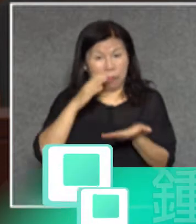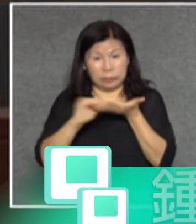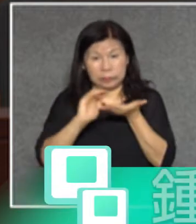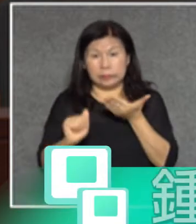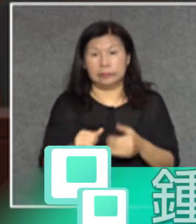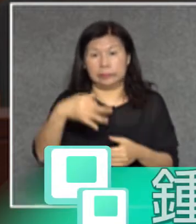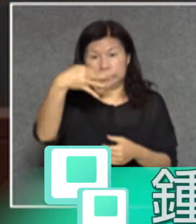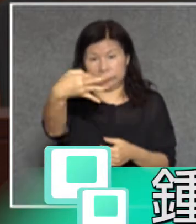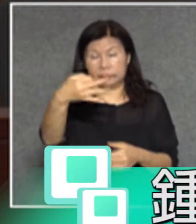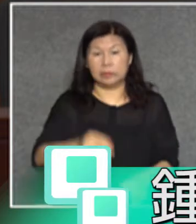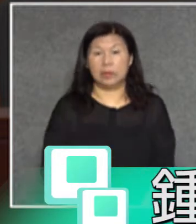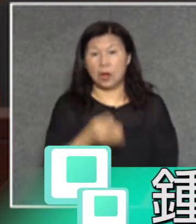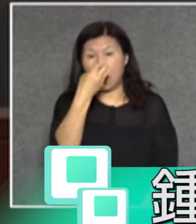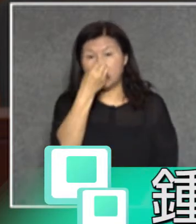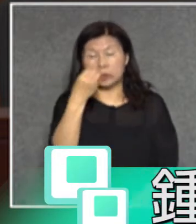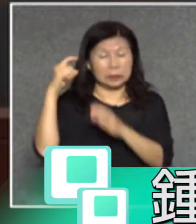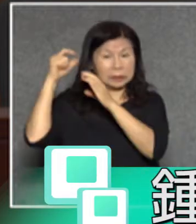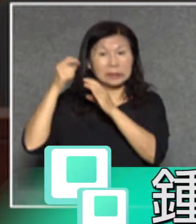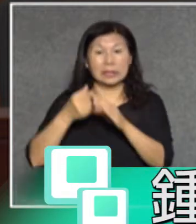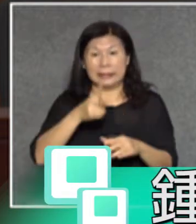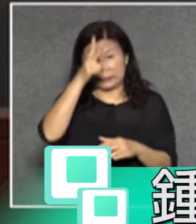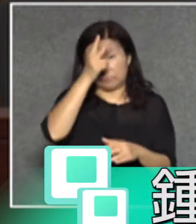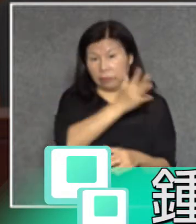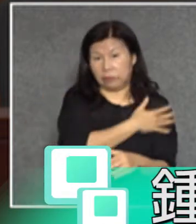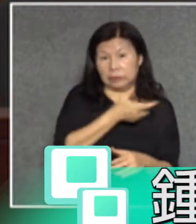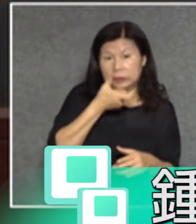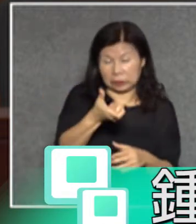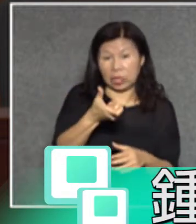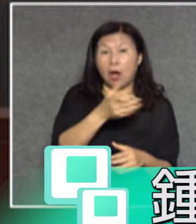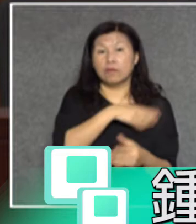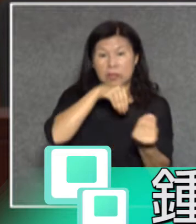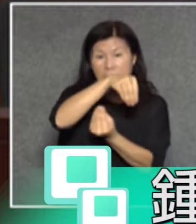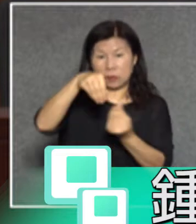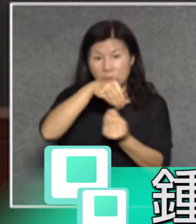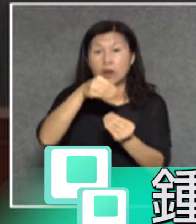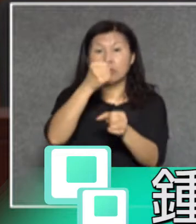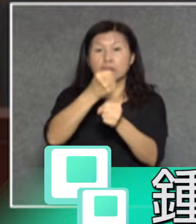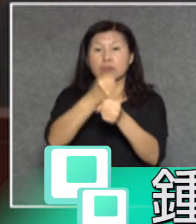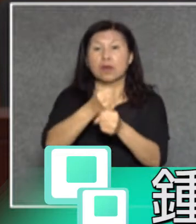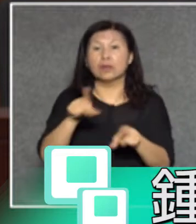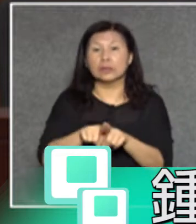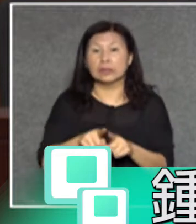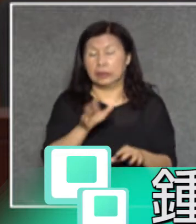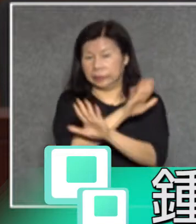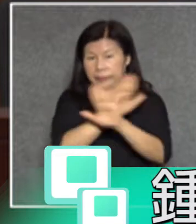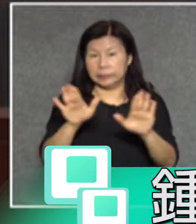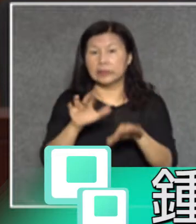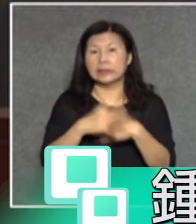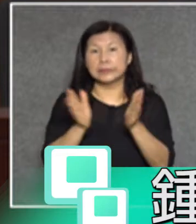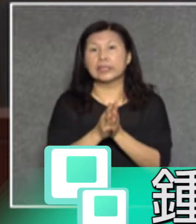第三，港台是一個用公帑營運的公營電台，他們不需要你的收視